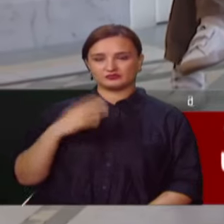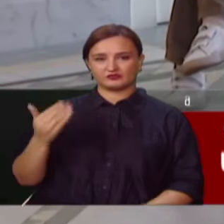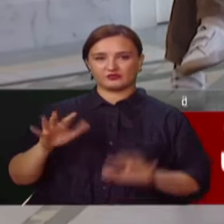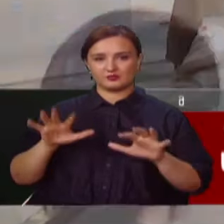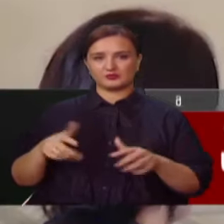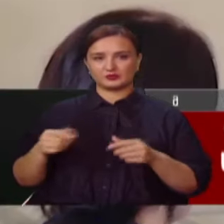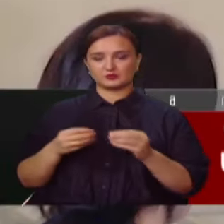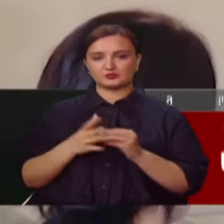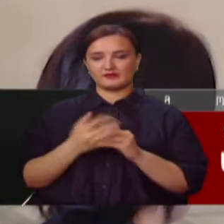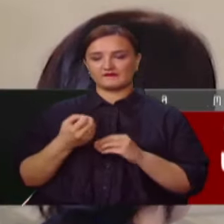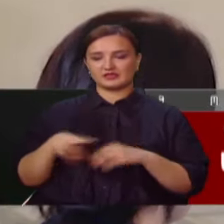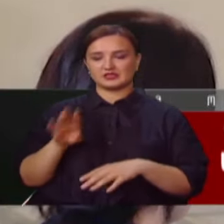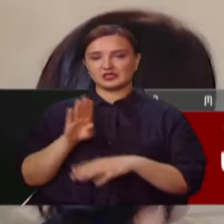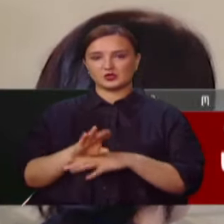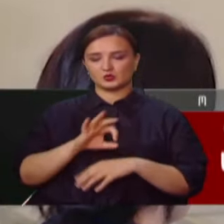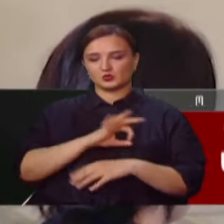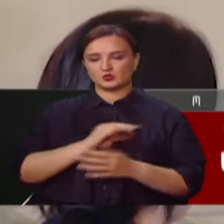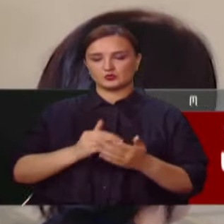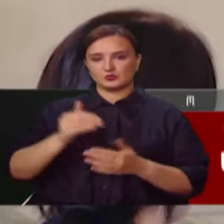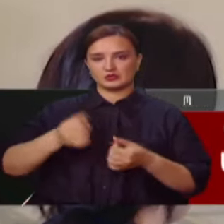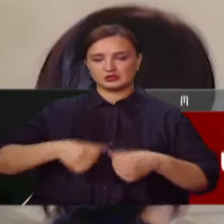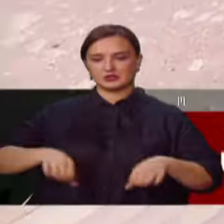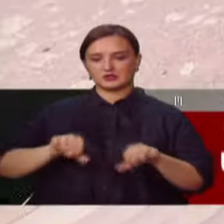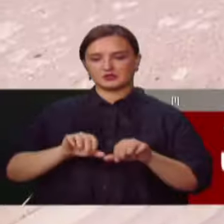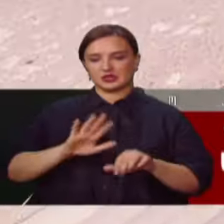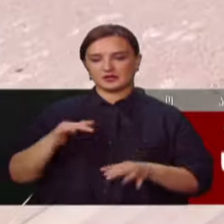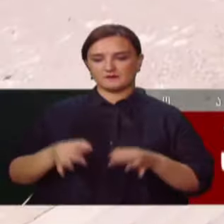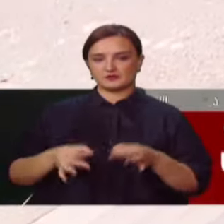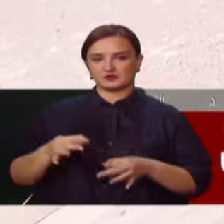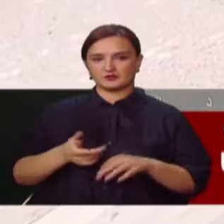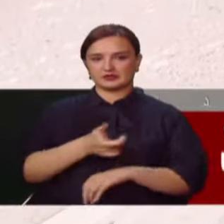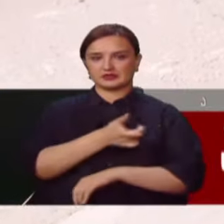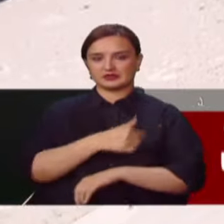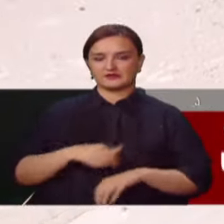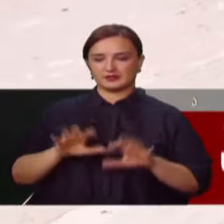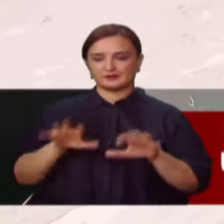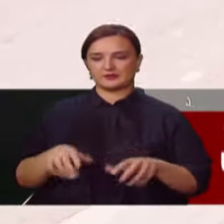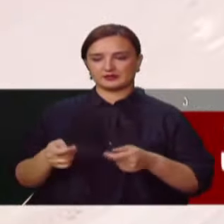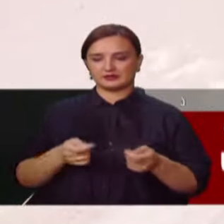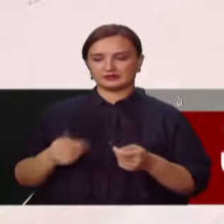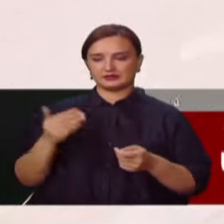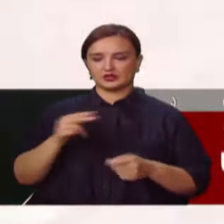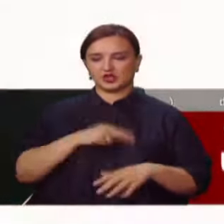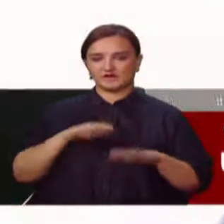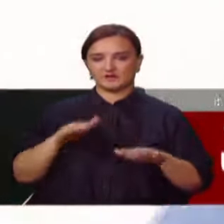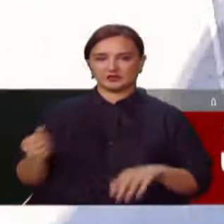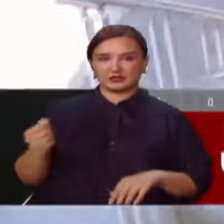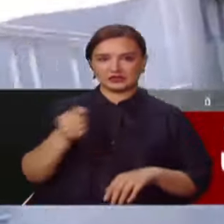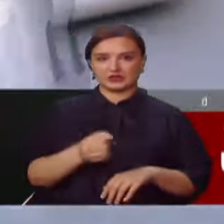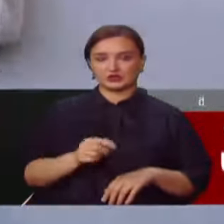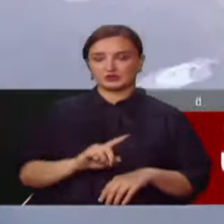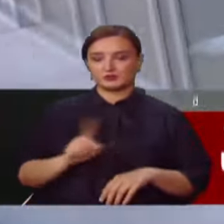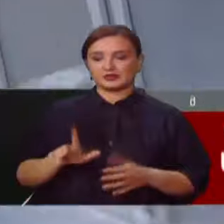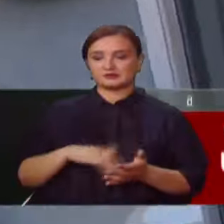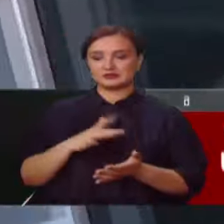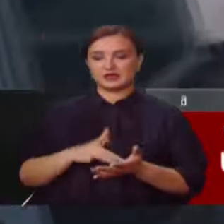ივლისის განკარგულებით იუსტიციის უმაღლეს საბჭოში არამოსამართლე წევრად პრეზიდენტის კვოტით დაინიშნა, თუმცა